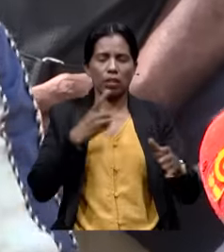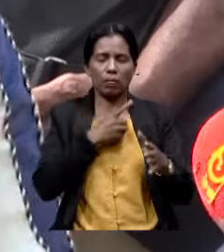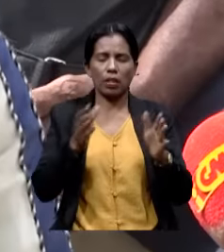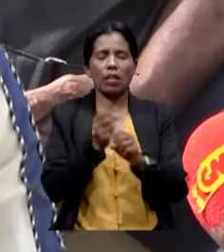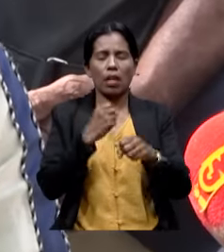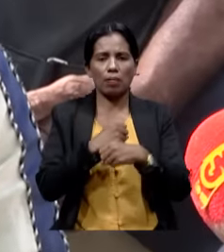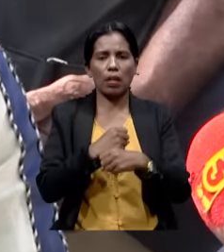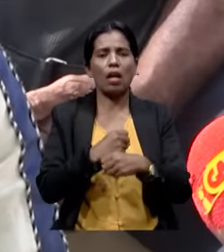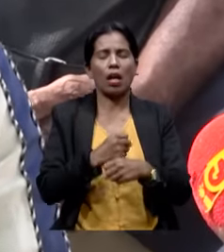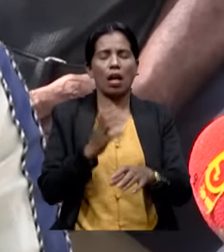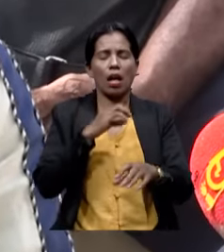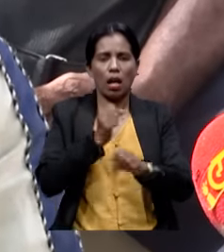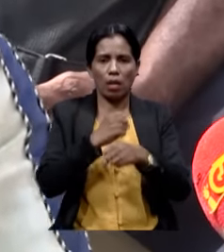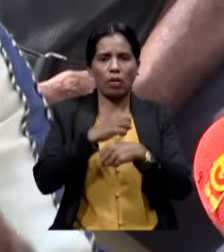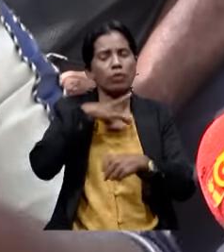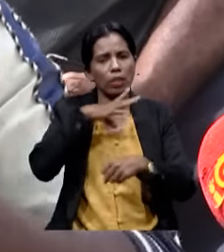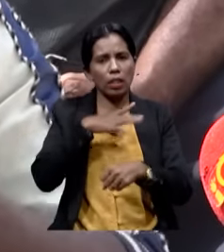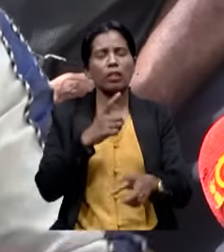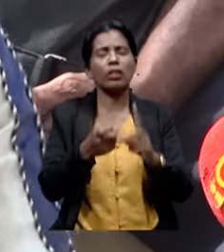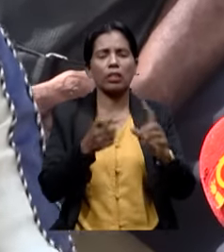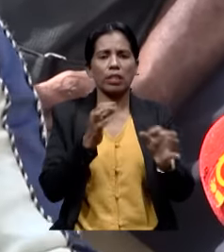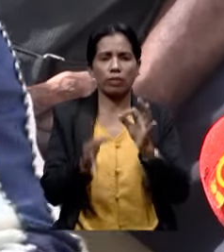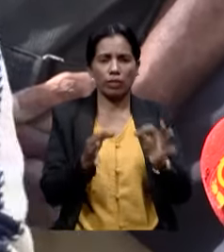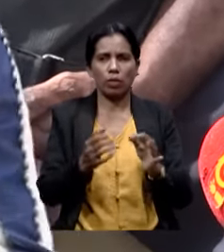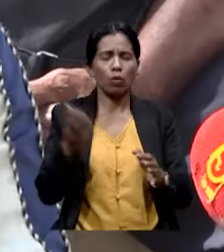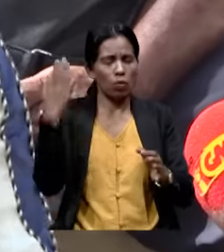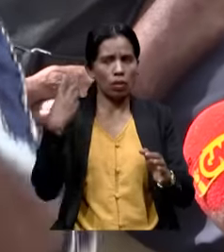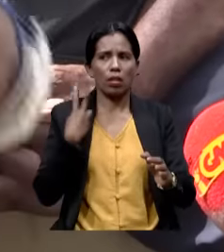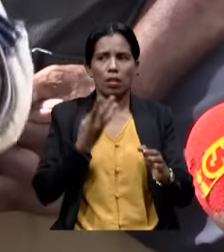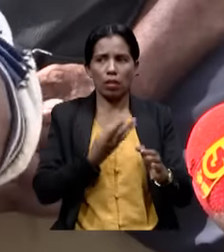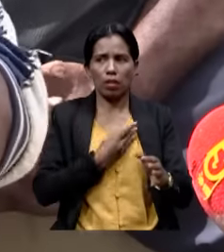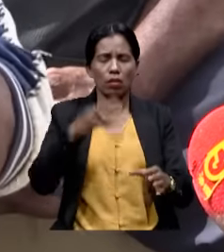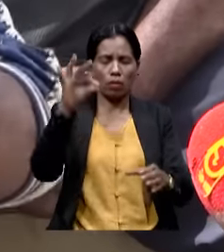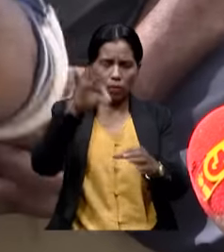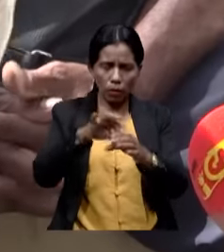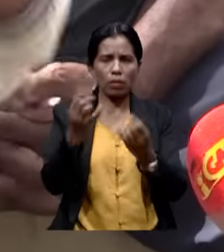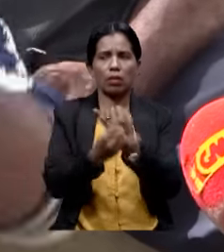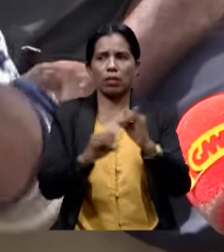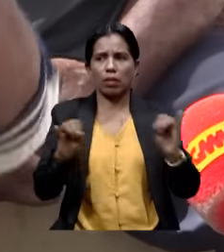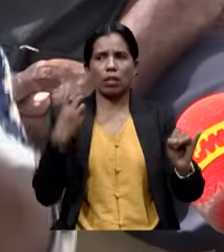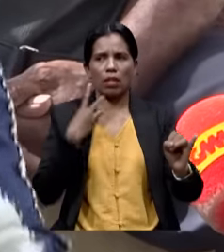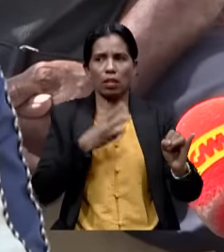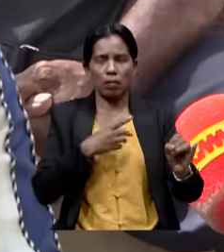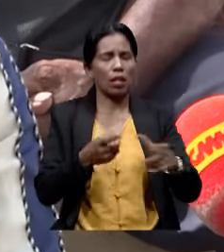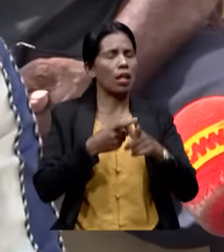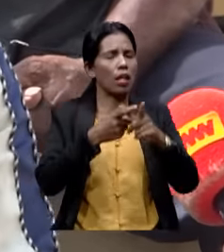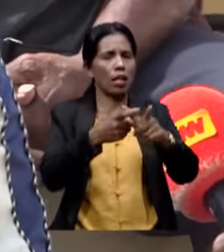mayu si foer kalai. Uluk ne ami ne ami sirene ami lubu kirene vota hutu bokunan. Ami nuk halai babe kupa na